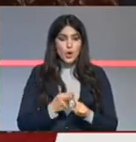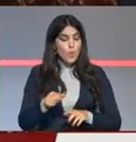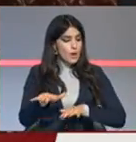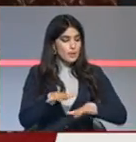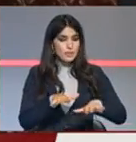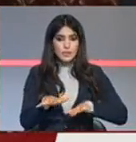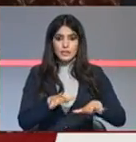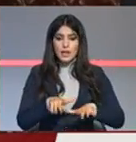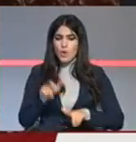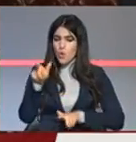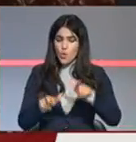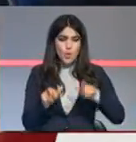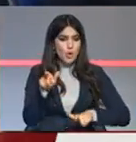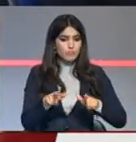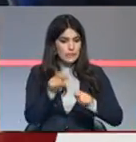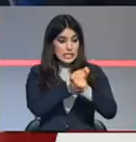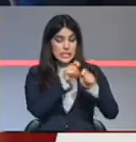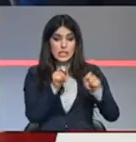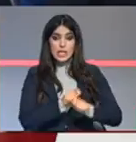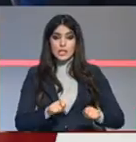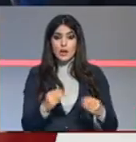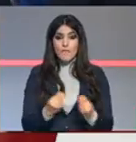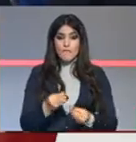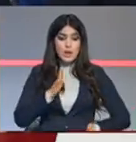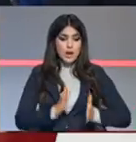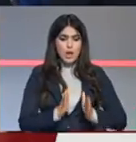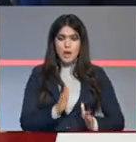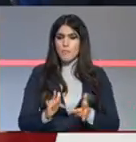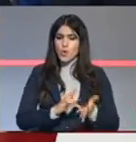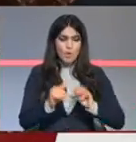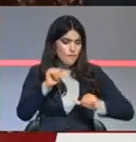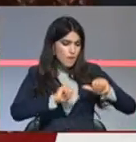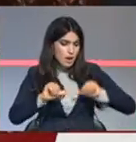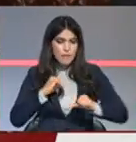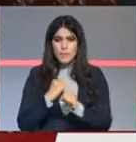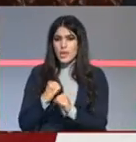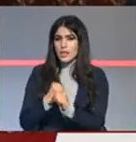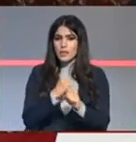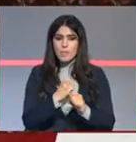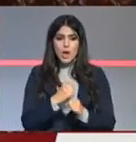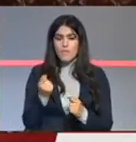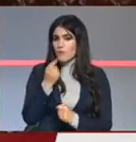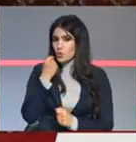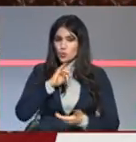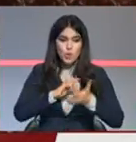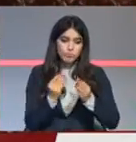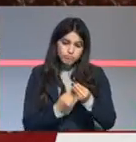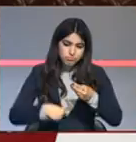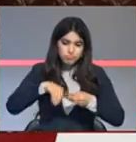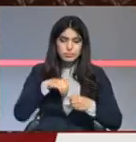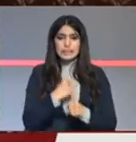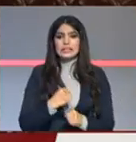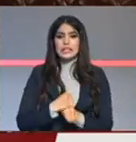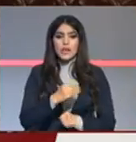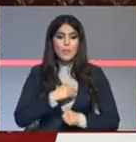والاستراتيجيات، ونساء ورجال آخرون في المستشفيات والمصحات والمخابر والعيادات والصيدليات يضاعفون من ساعات